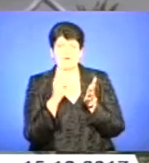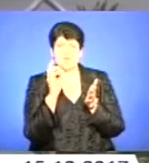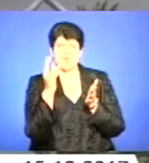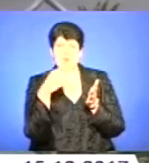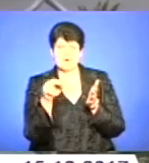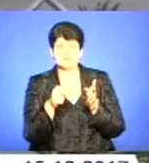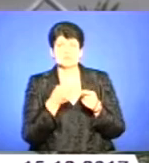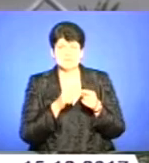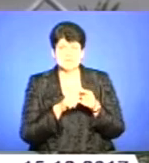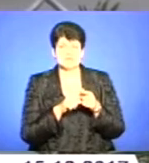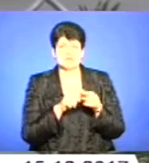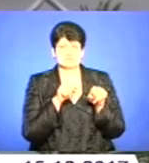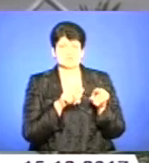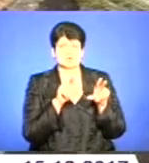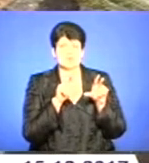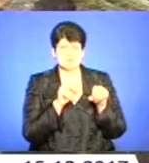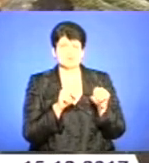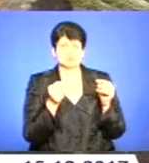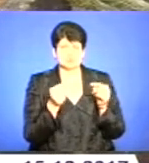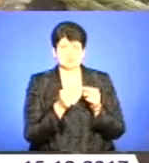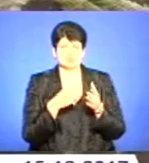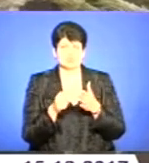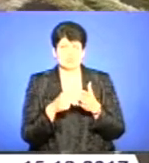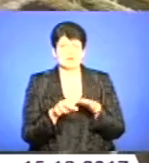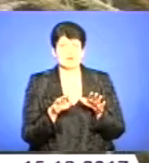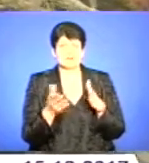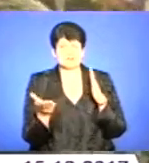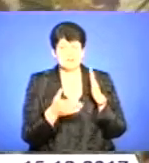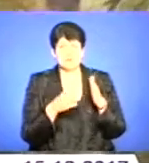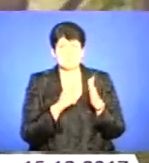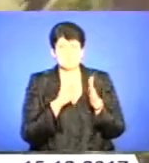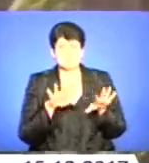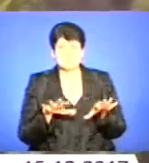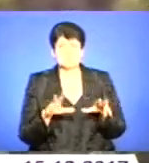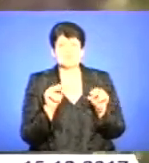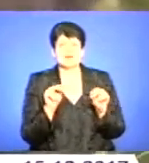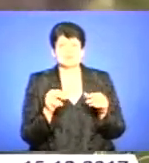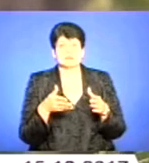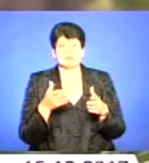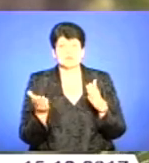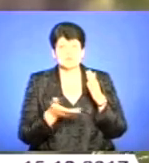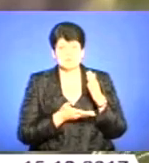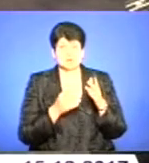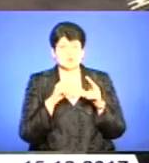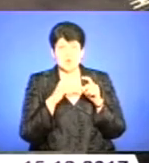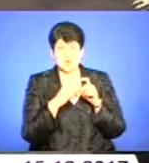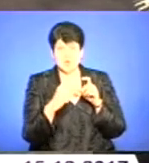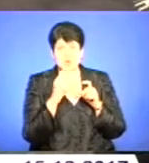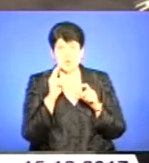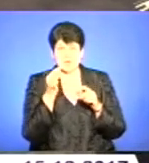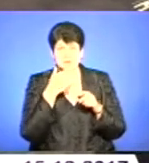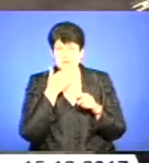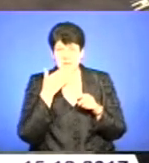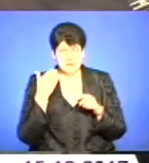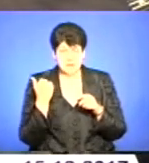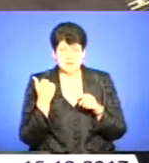гарантія її легального продажу. Код дерева розповість про місце і дату його зрубу. Якщо коду немає, ця ялинка зрубана незаконно. Кожної ялинки ми